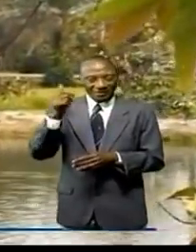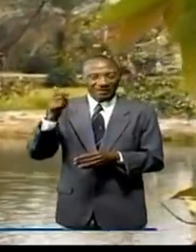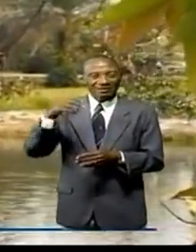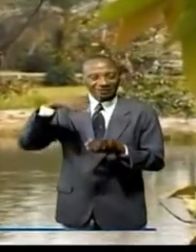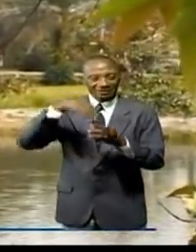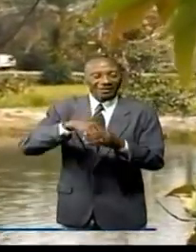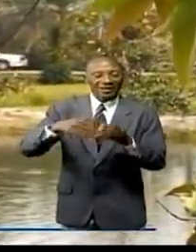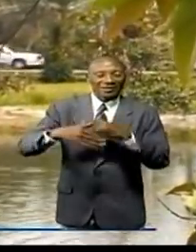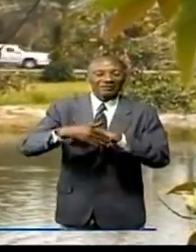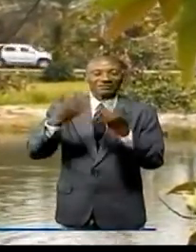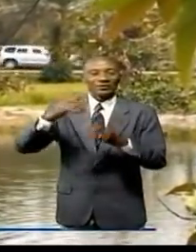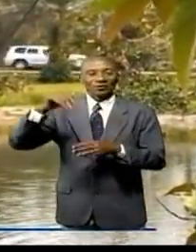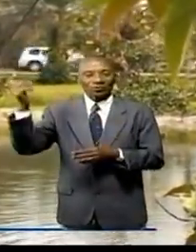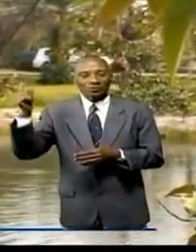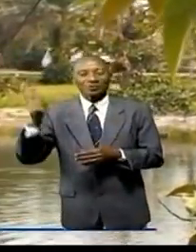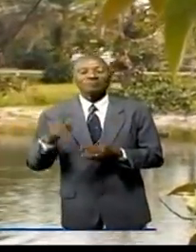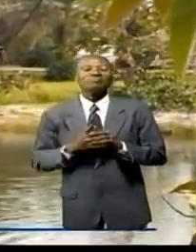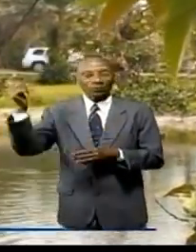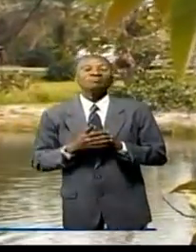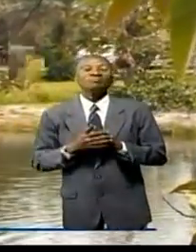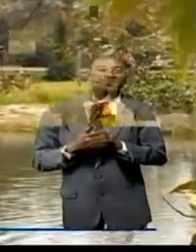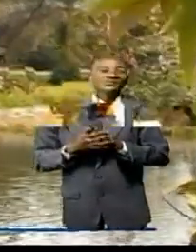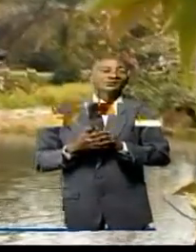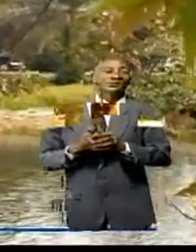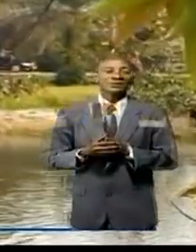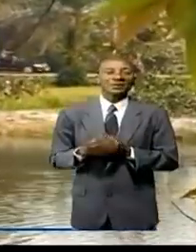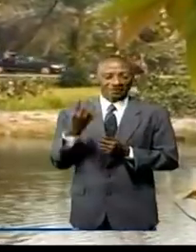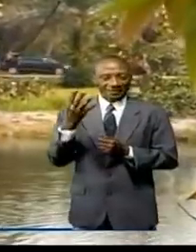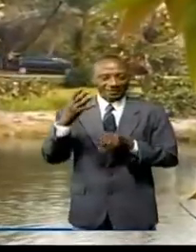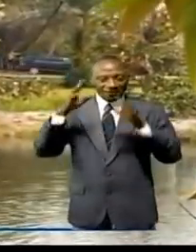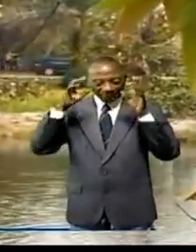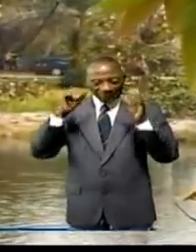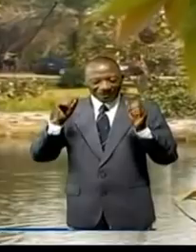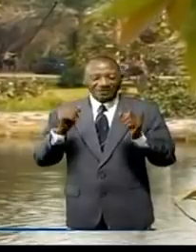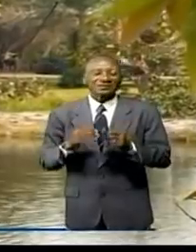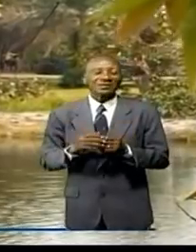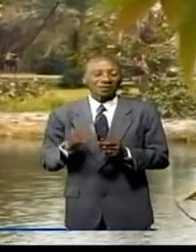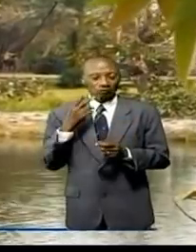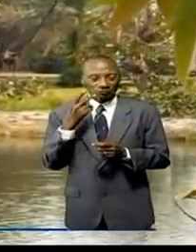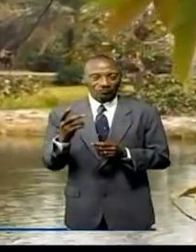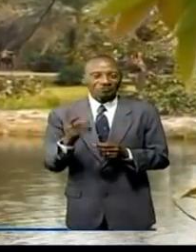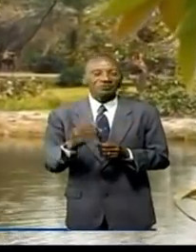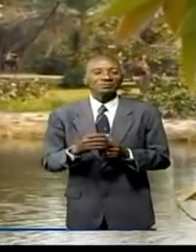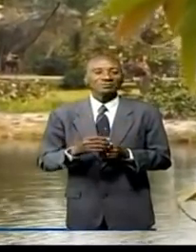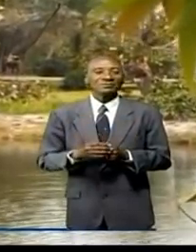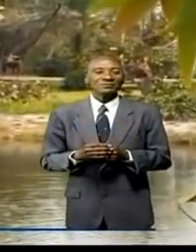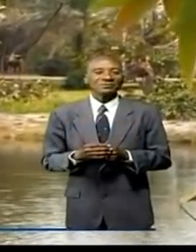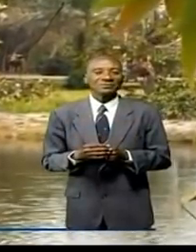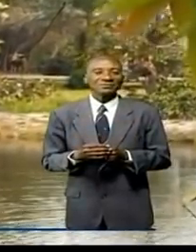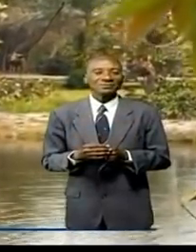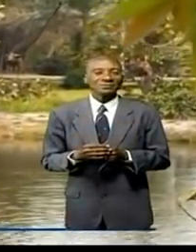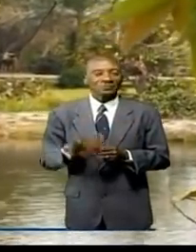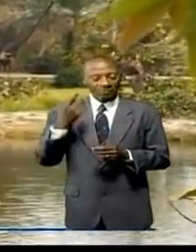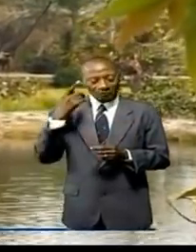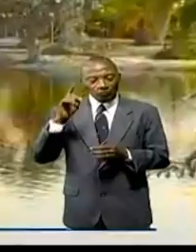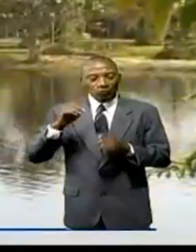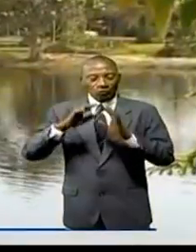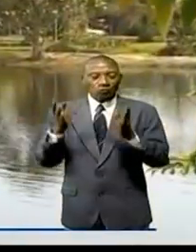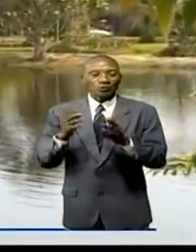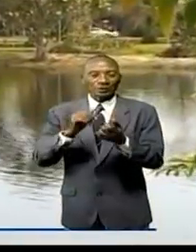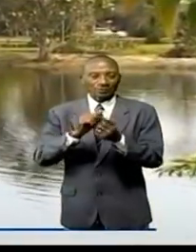relevant les progrès accomplis, ils ont réitéré la nécessité d'accélérer l'action climatique afin de